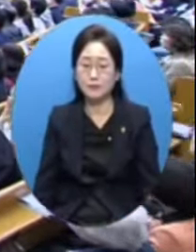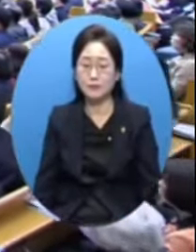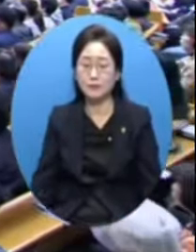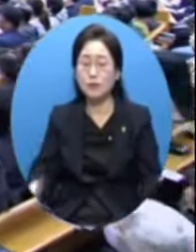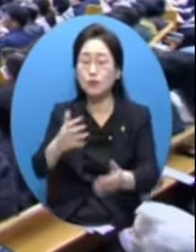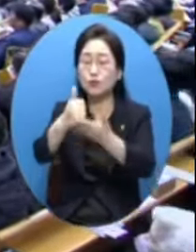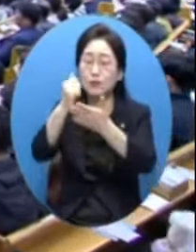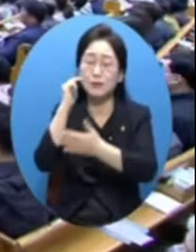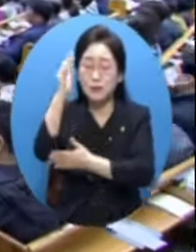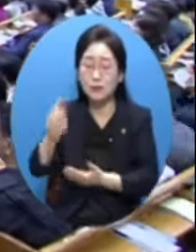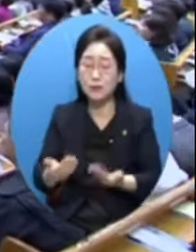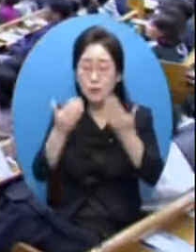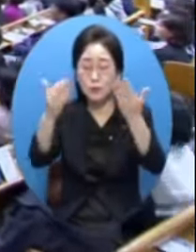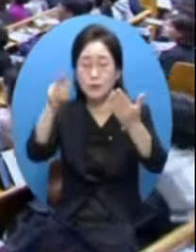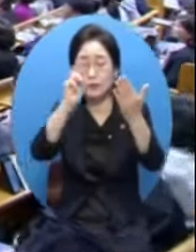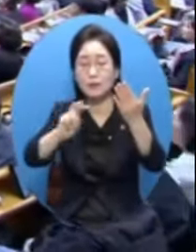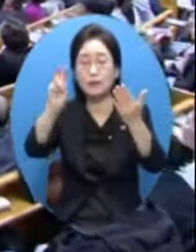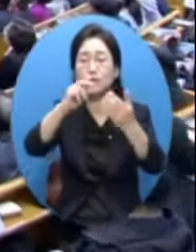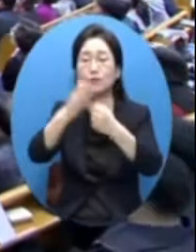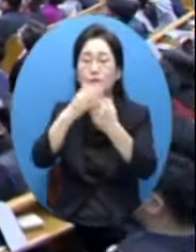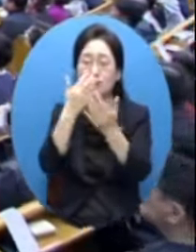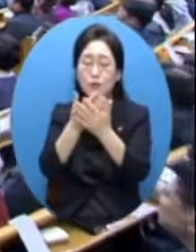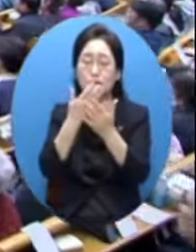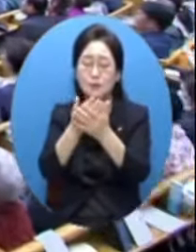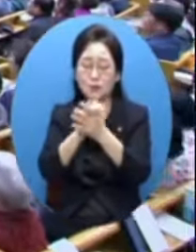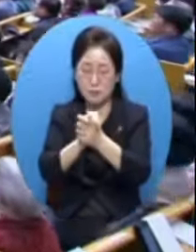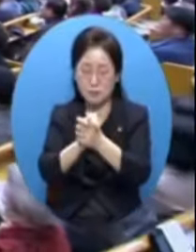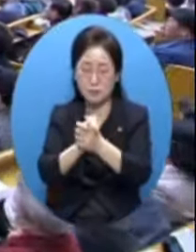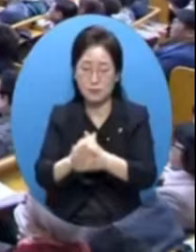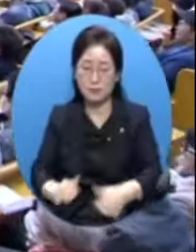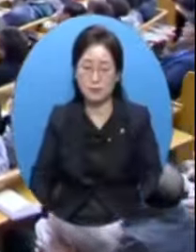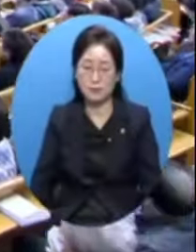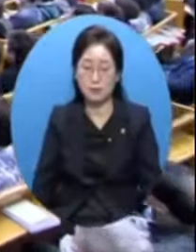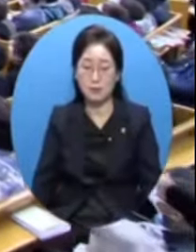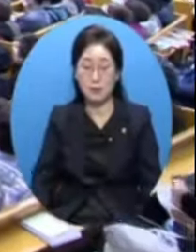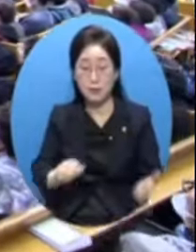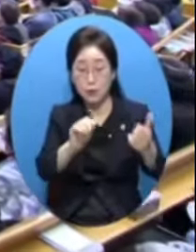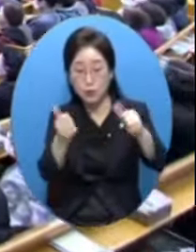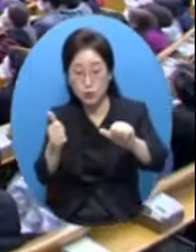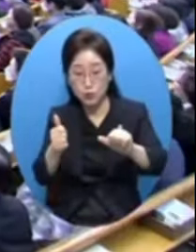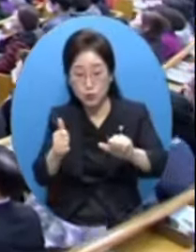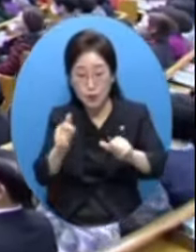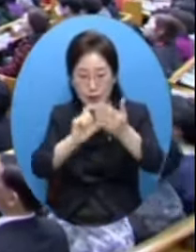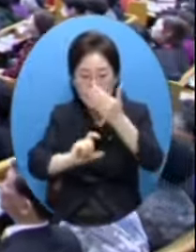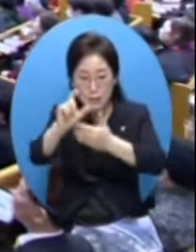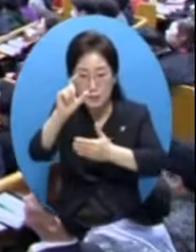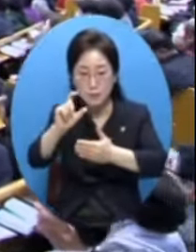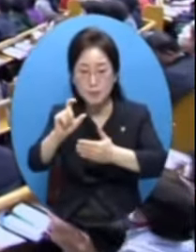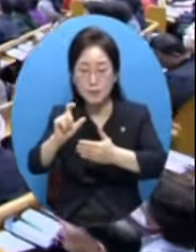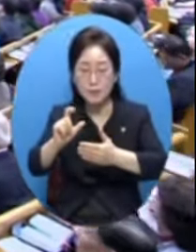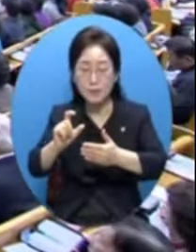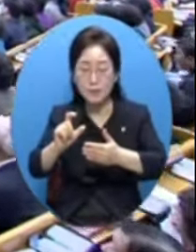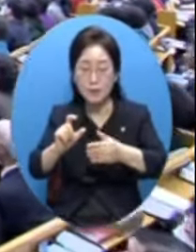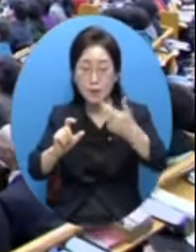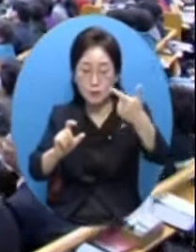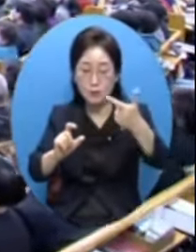주님께 영광 돌리고 주님을 찬송하게 하소서였습니다. 죽던 날 아침 8시 목사님에 가서 기도해주고